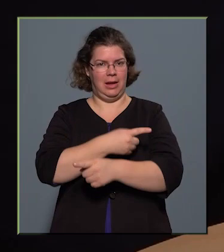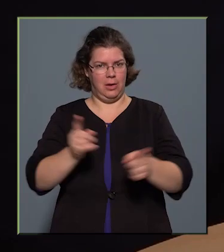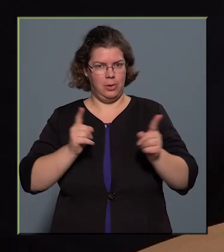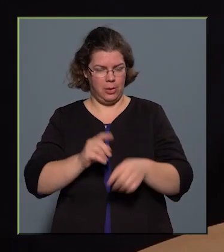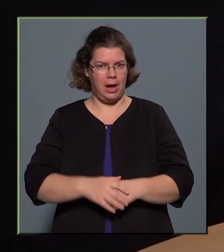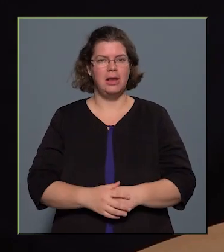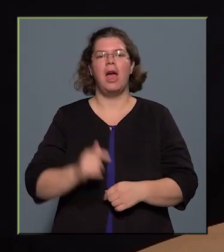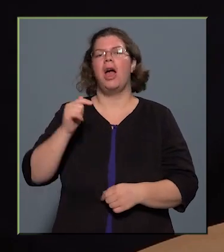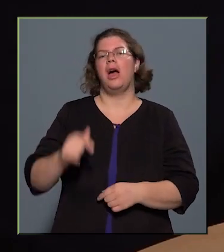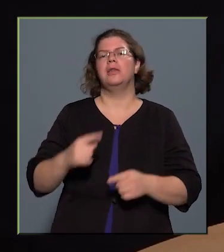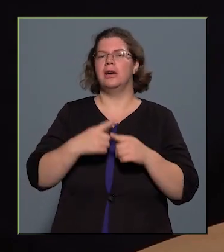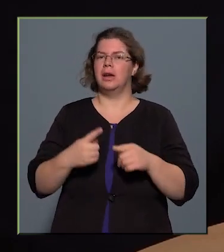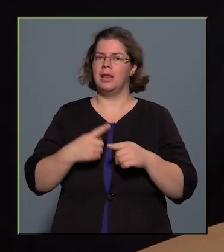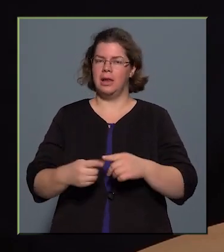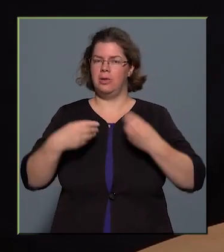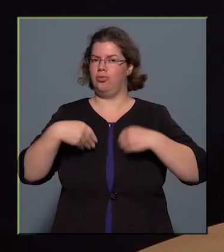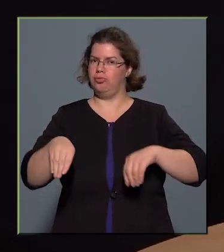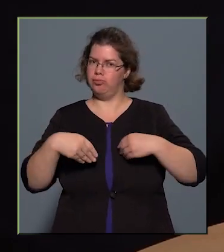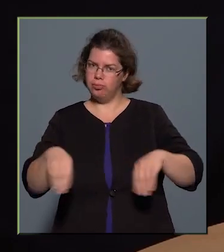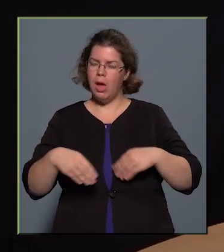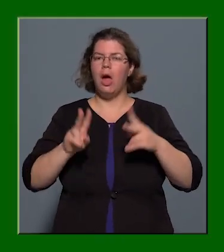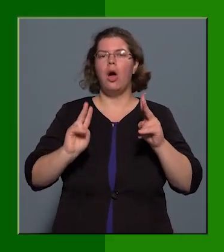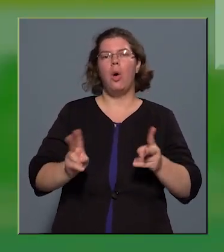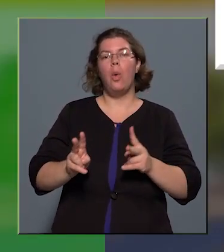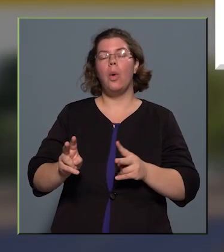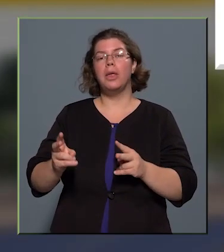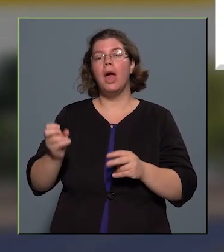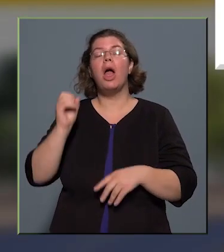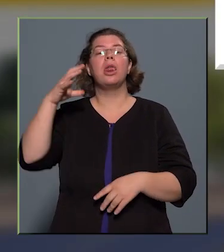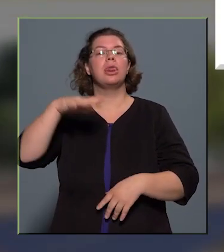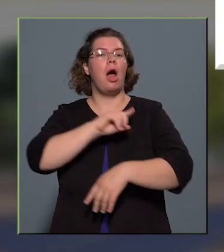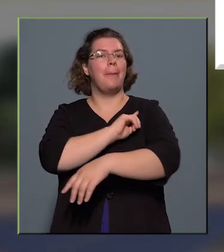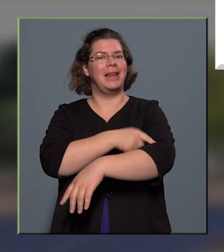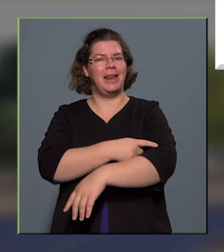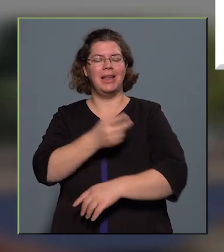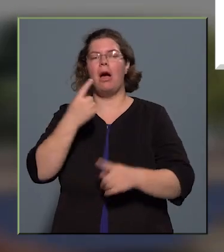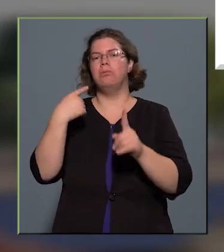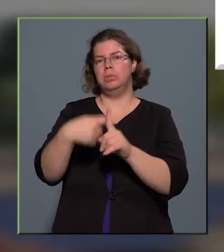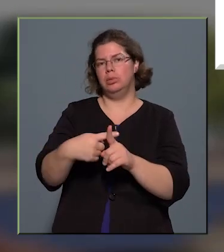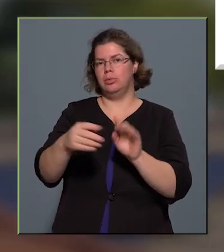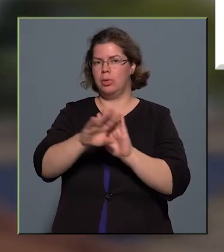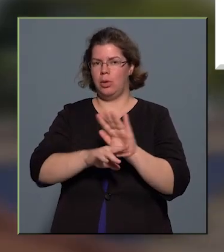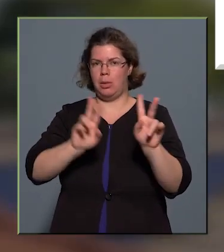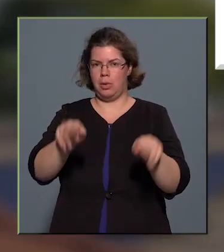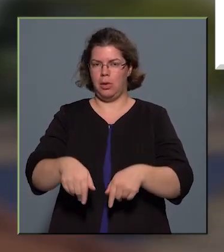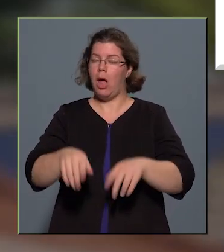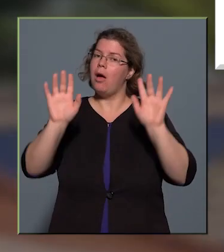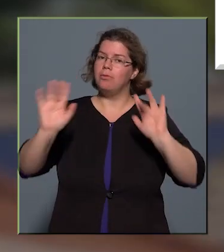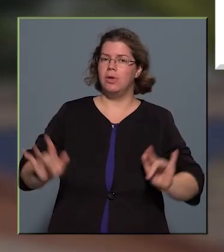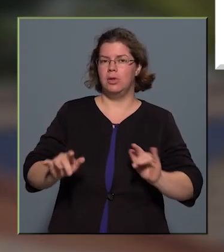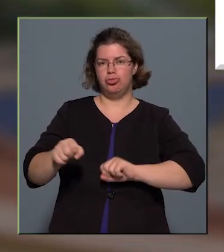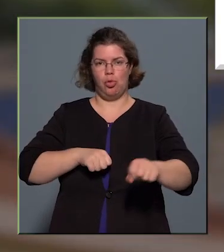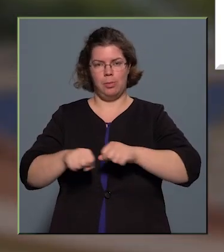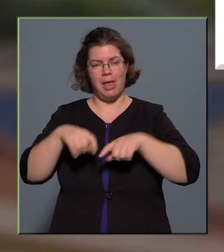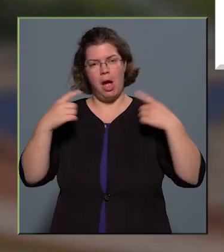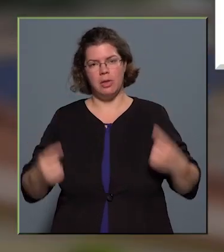önöket annak részletesebb kifejtésére, hogy a Napenergia Plus programról szóló friss kormányhatározatot